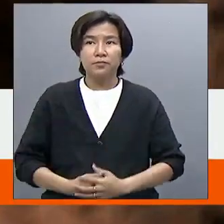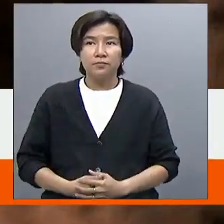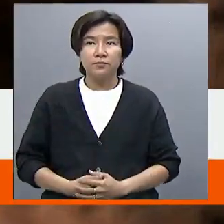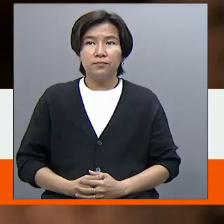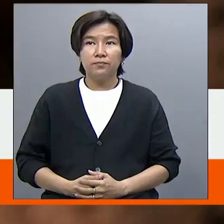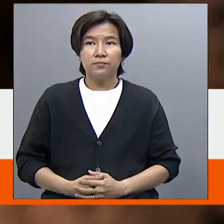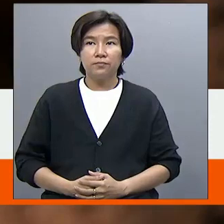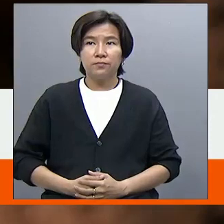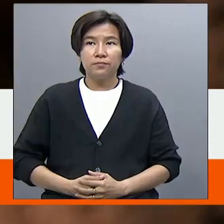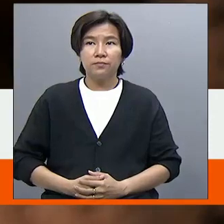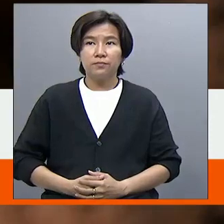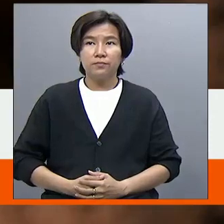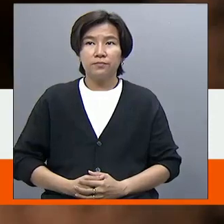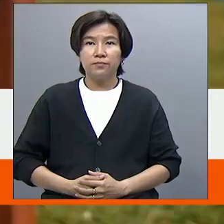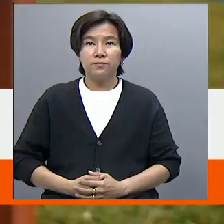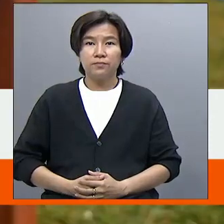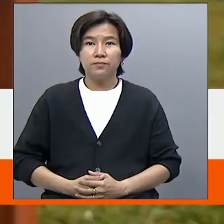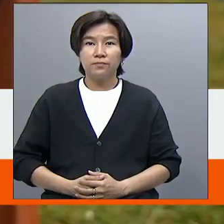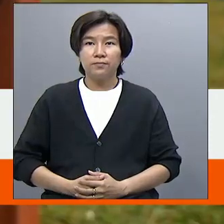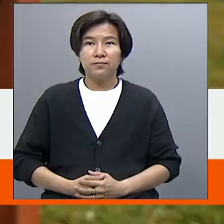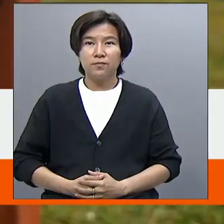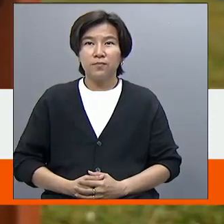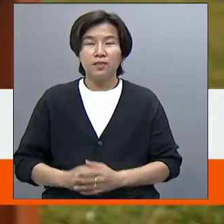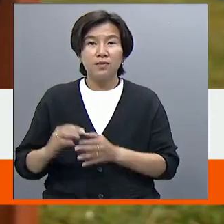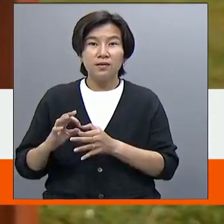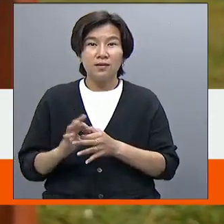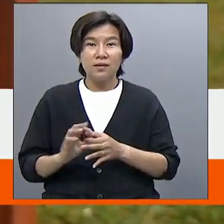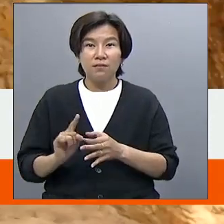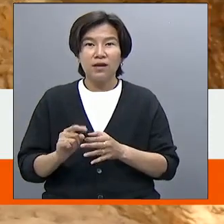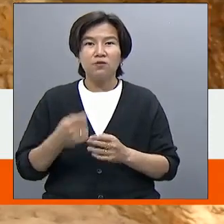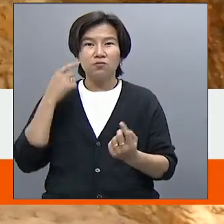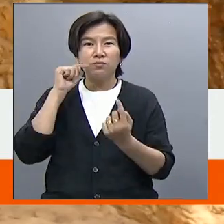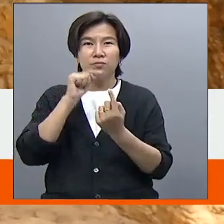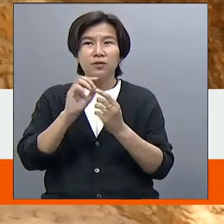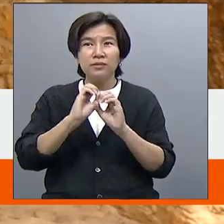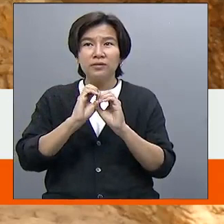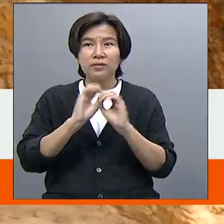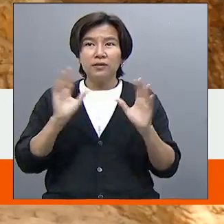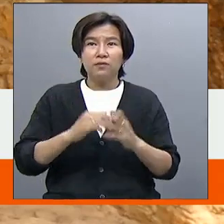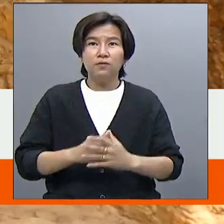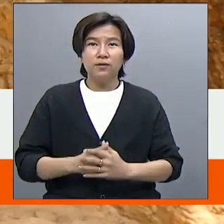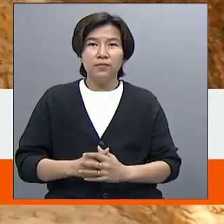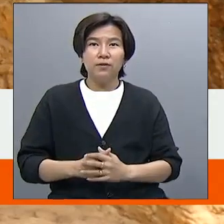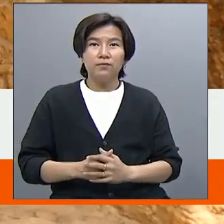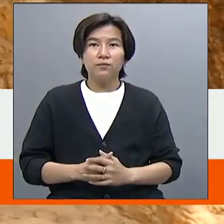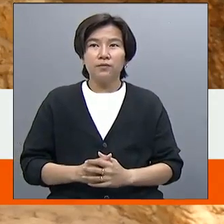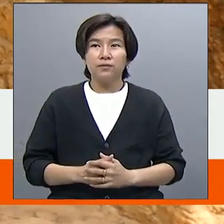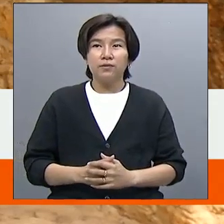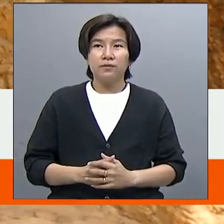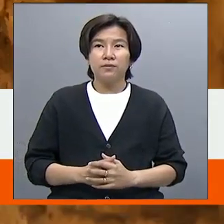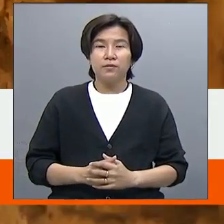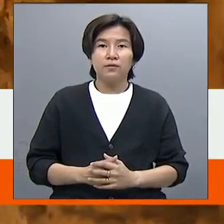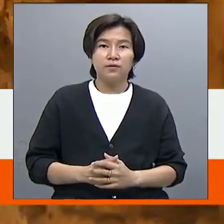สู่การเจรจาในเรื่องของพื้นที่ซึ่งเรามีกรอบเป้าหมายชัดเจนว่าเราก็จะทำให้เสร็จโดยเร็วที่สุดประมาณ 6เดือนถึง 1ปี